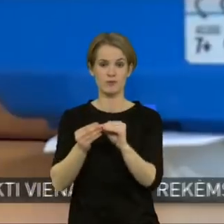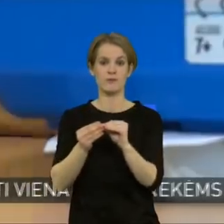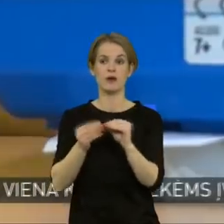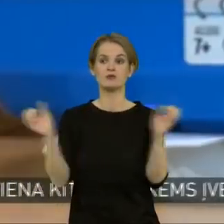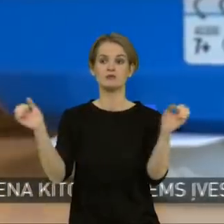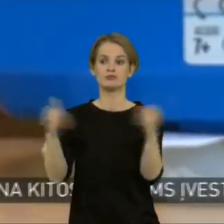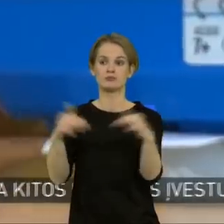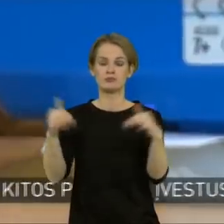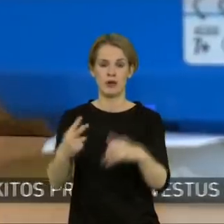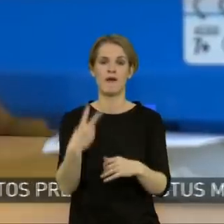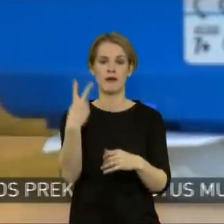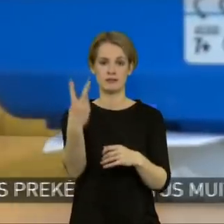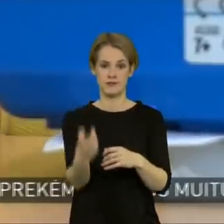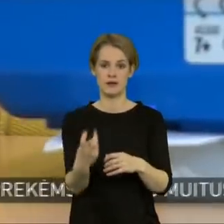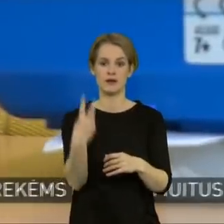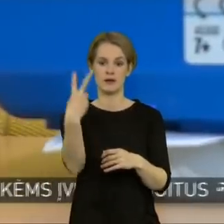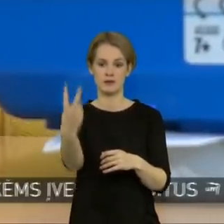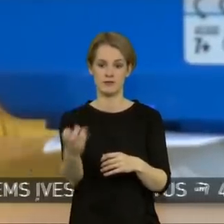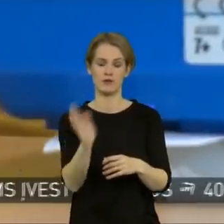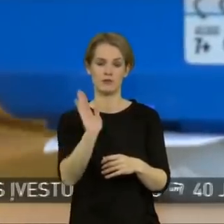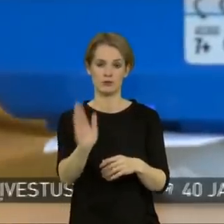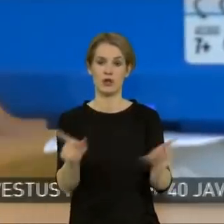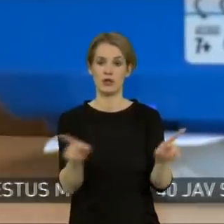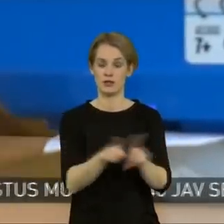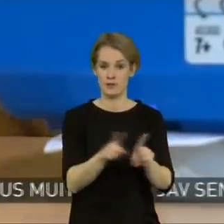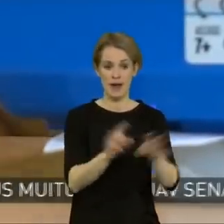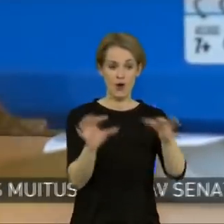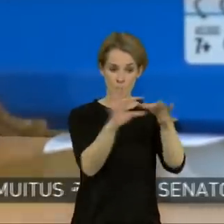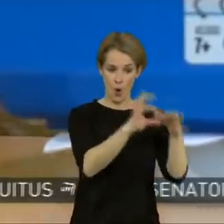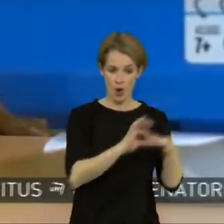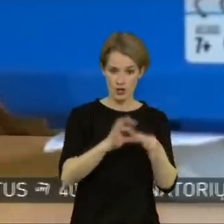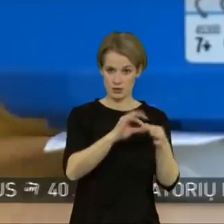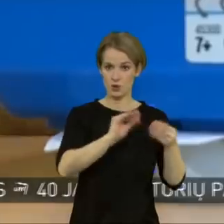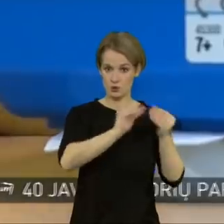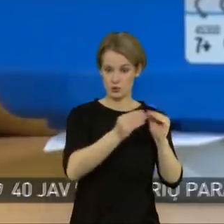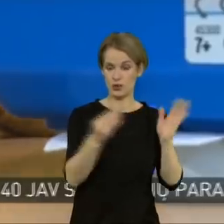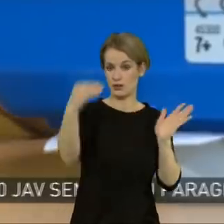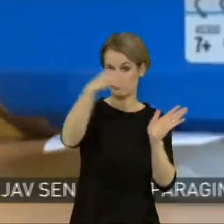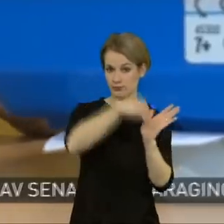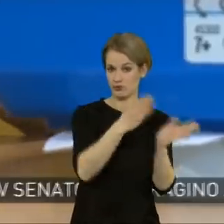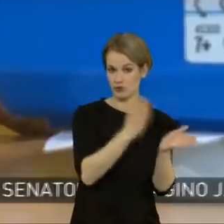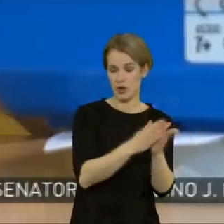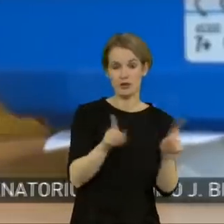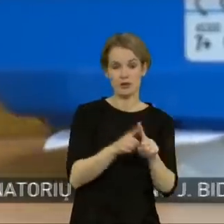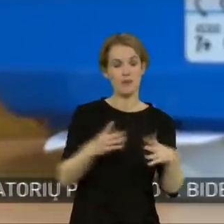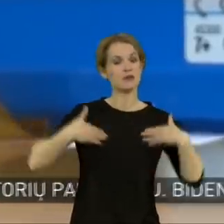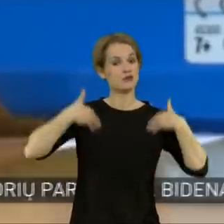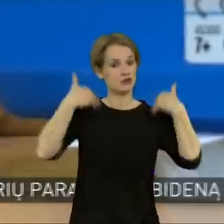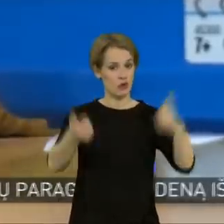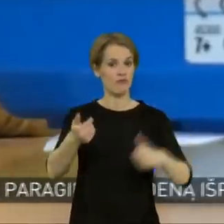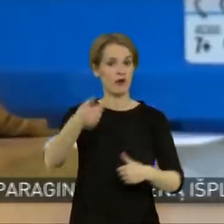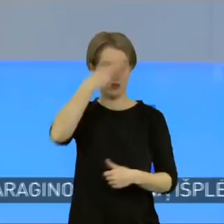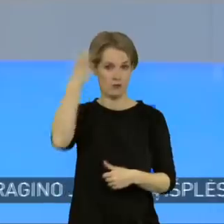savaitės. Jis įtvirtintas ir valdančiosios koalicijos susitarime, jos siekti ragina ir prezidentas Gitanas Nausėda.